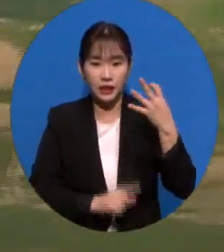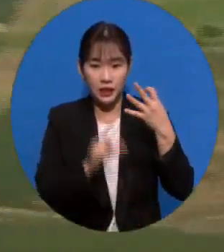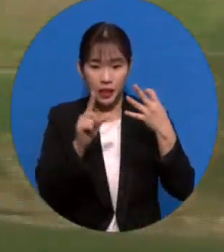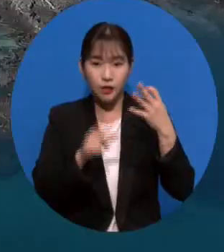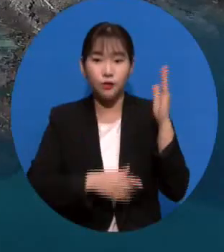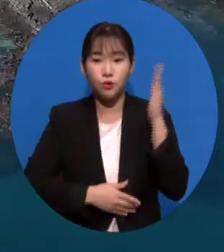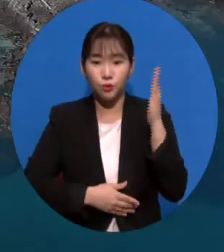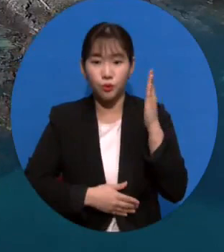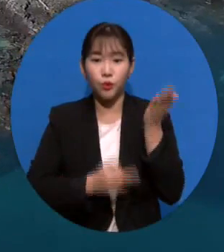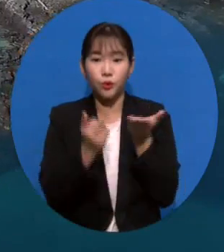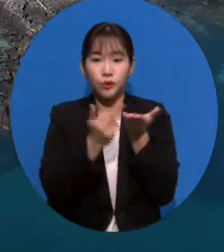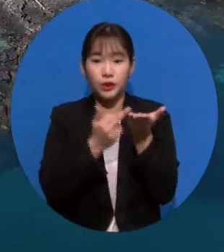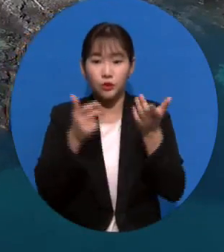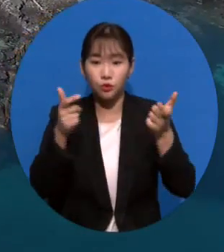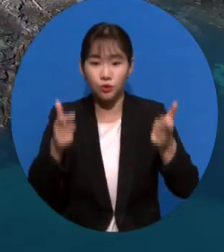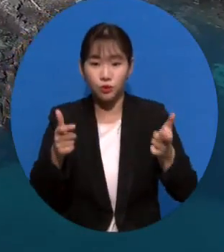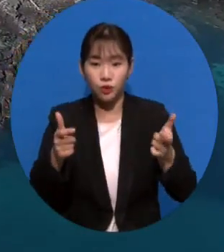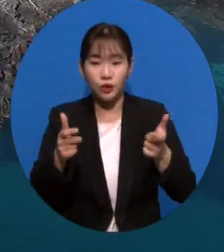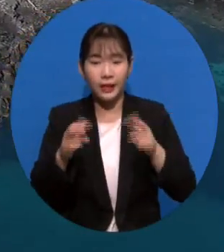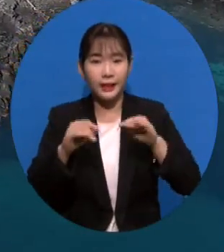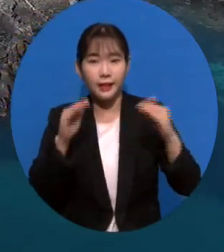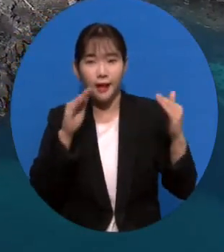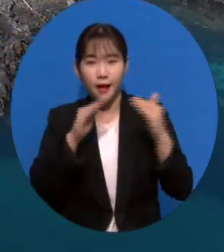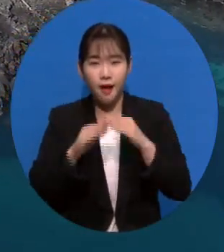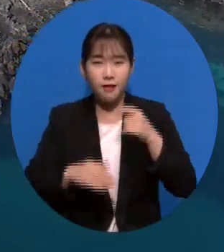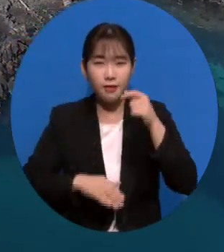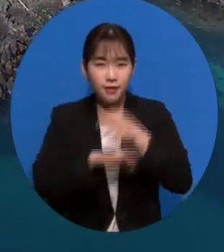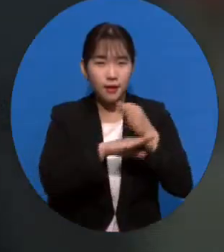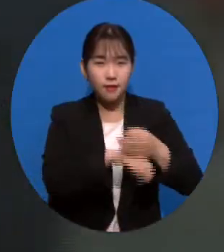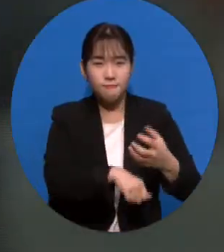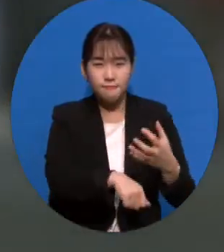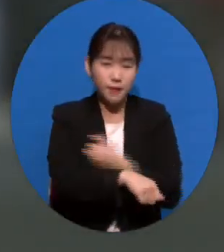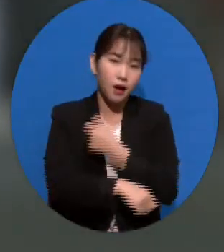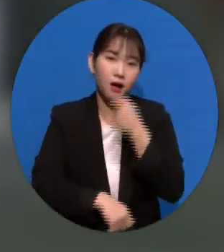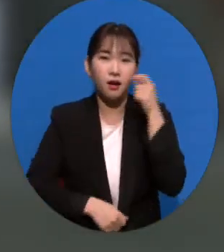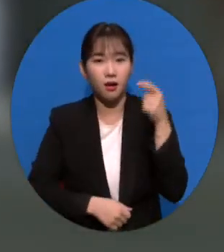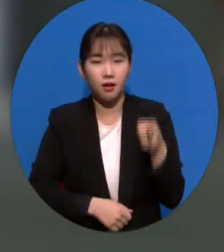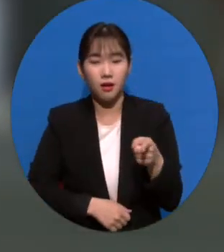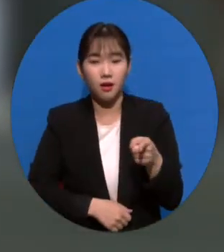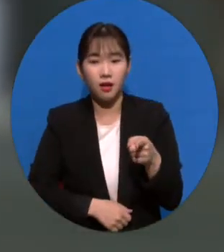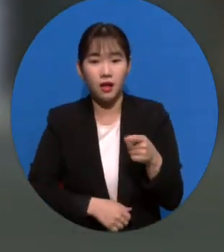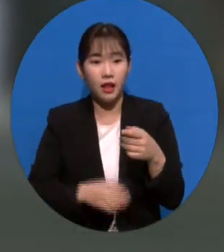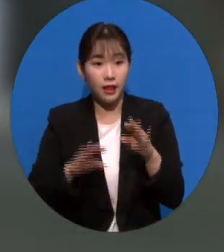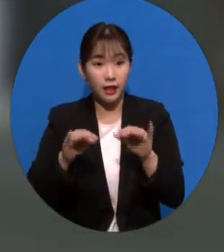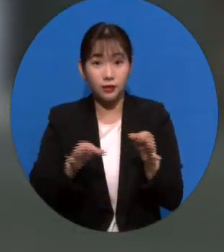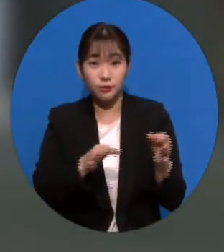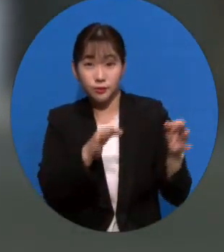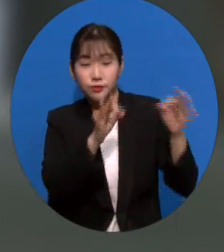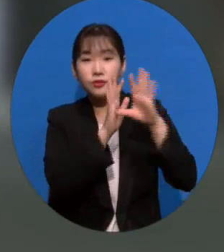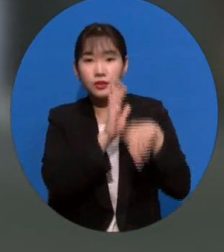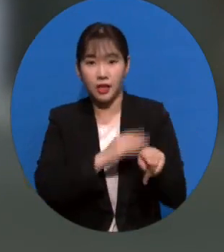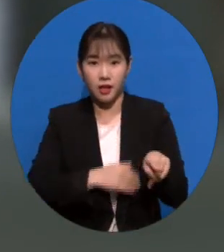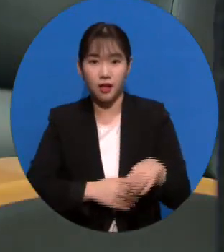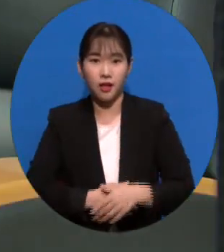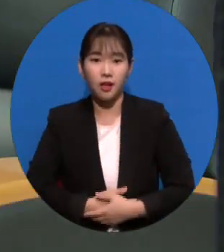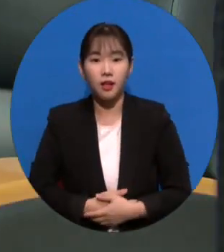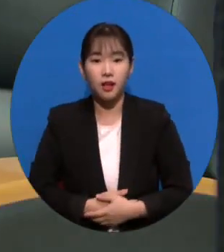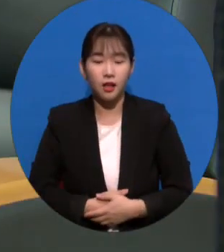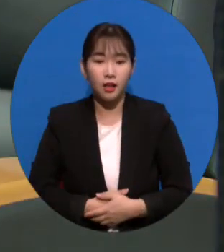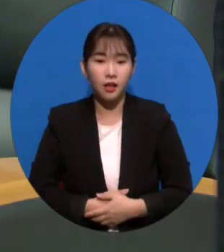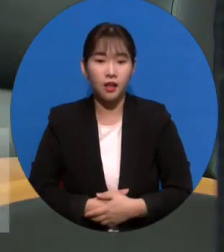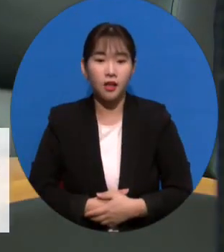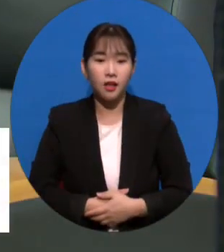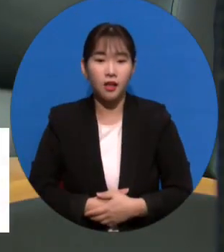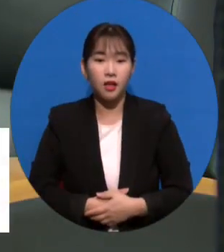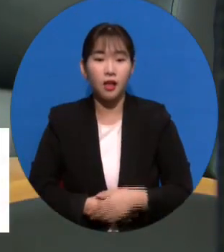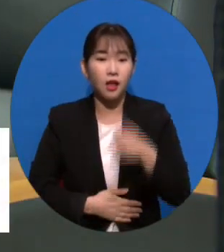2014년 무렵 제주는 부동산 광풍이 불었습니다. 한창 땅값이 올랐던 시기였습니다.